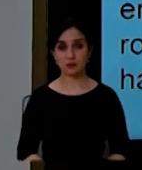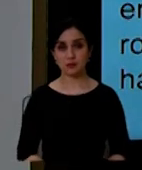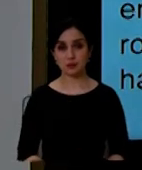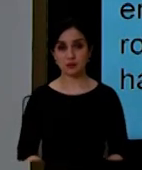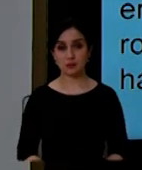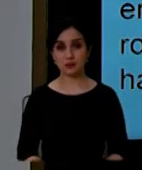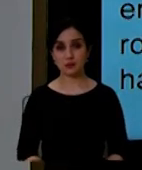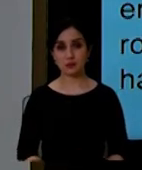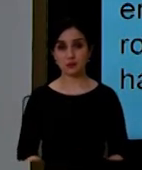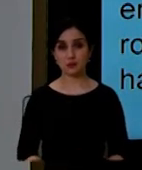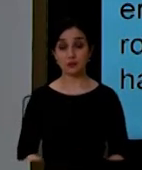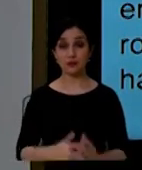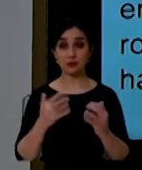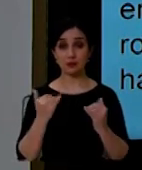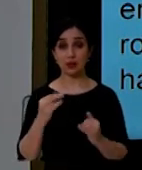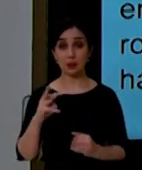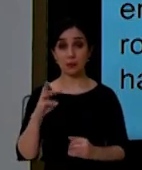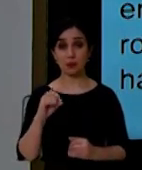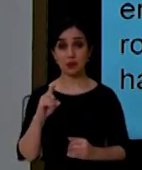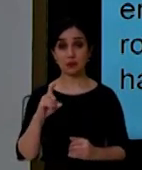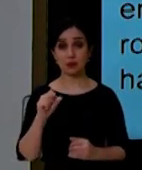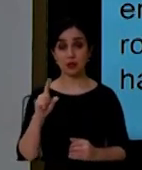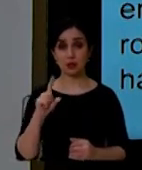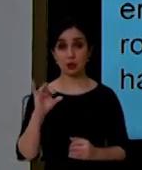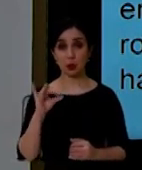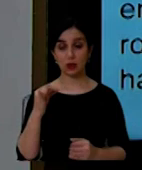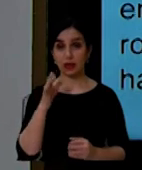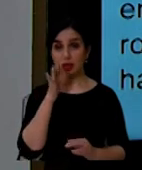çünkü ndəlməzis quirky 세qlərə,